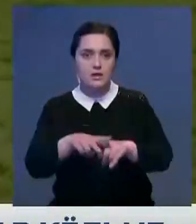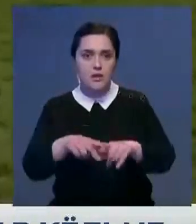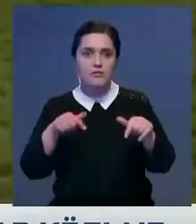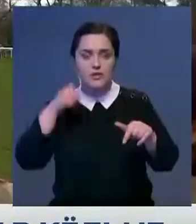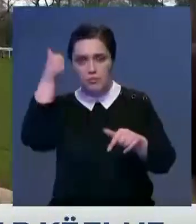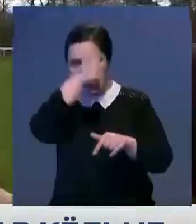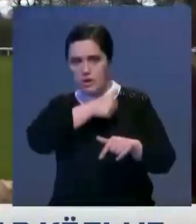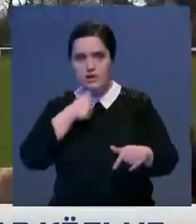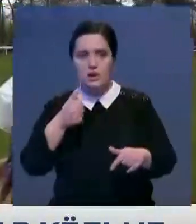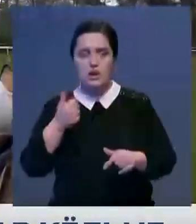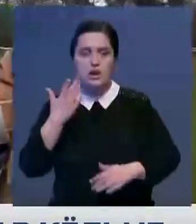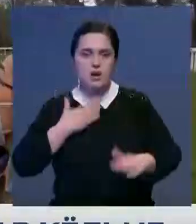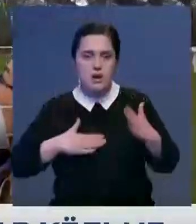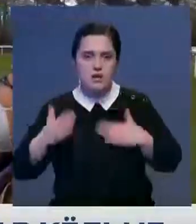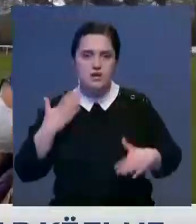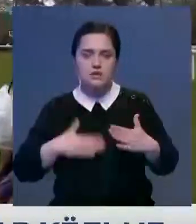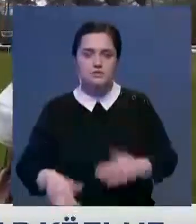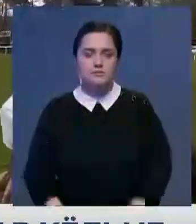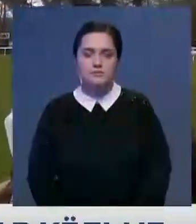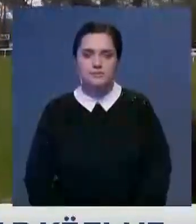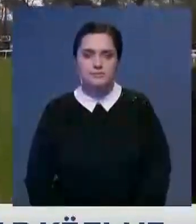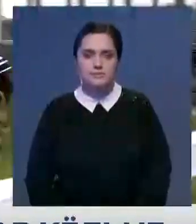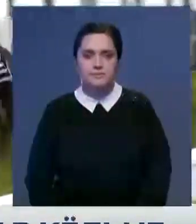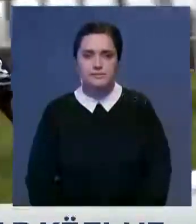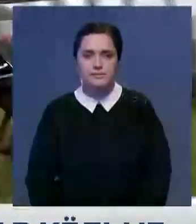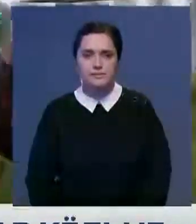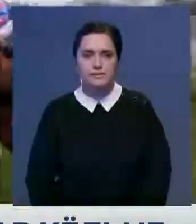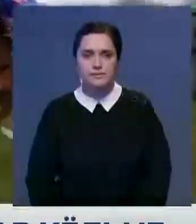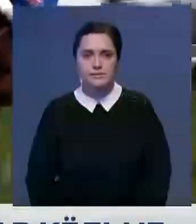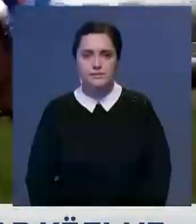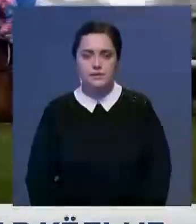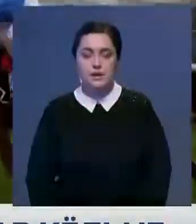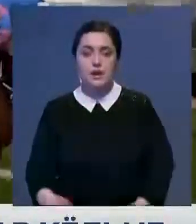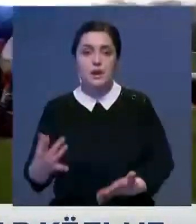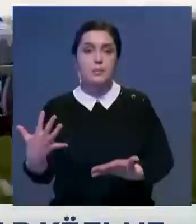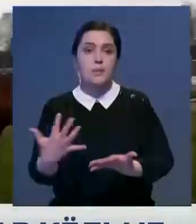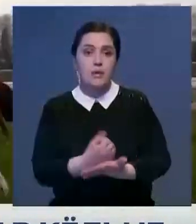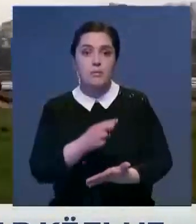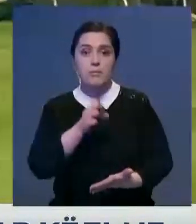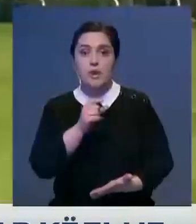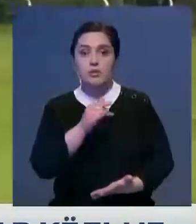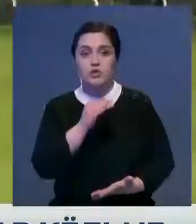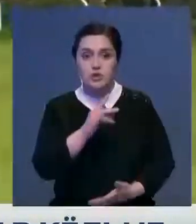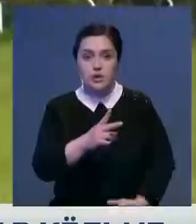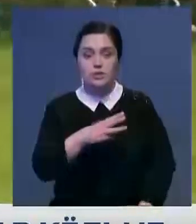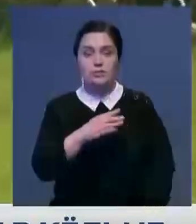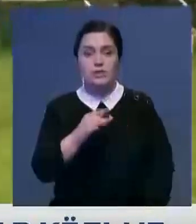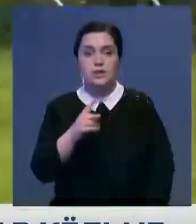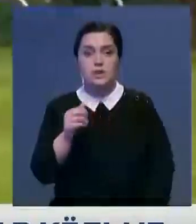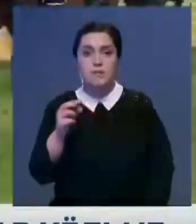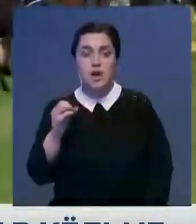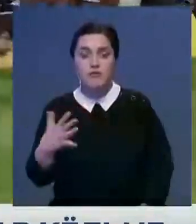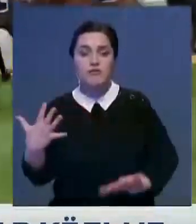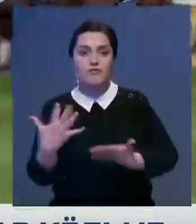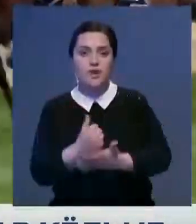Я рад. Үлкен сәлем Қазақстанға. Абсолютная победа. Бауржан Мурзабаев выиграл главный приз